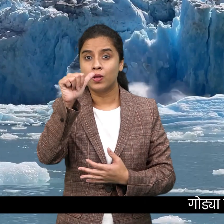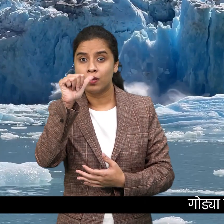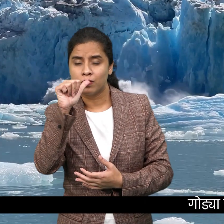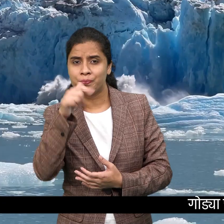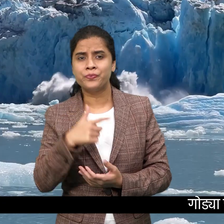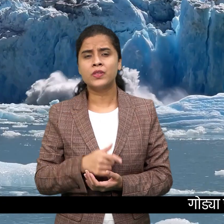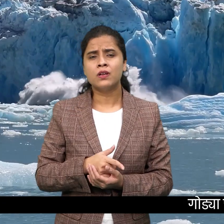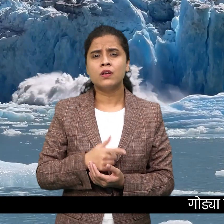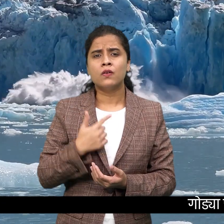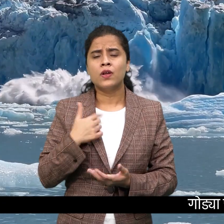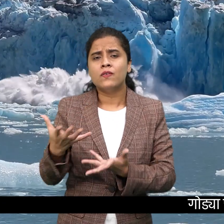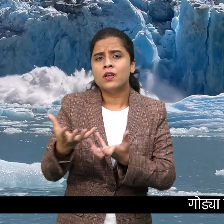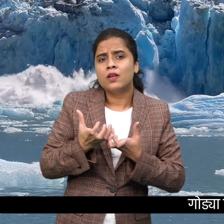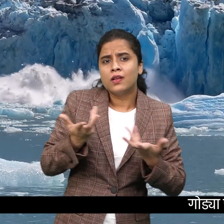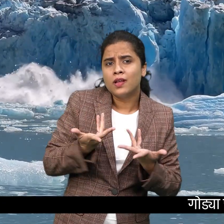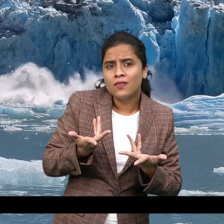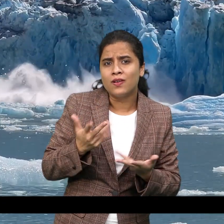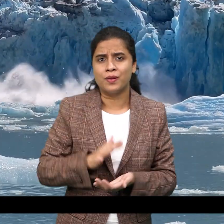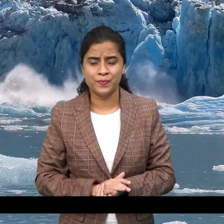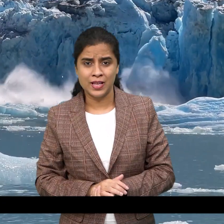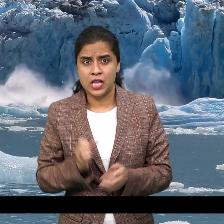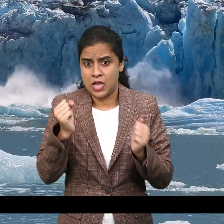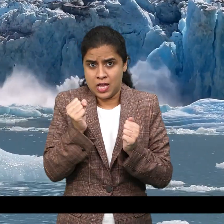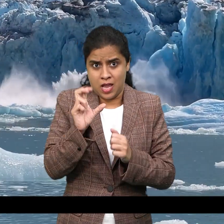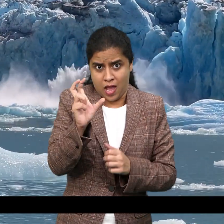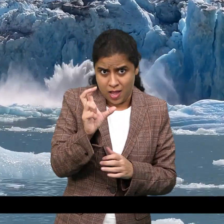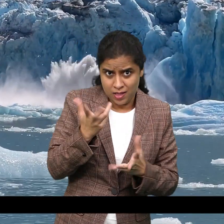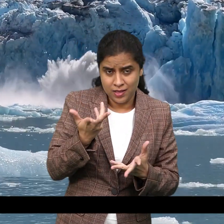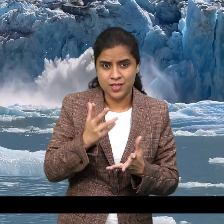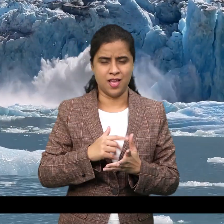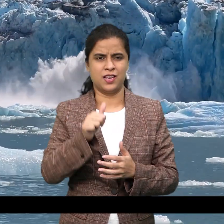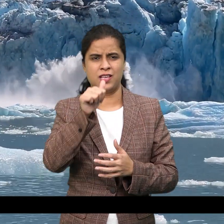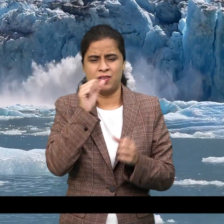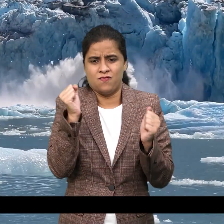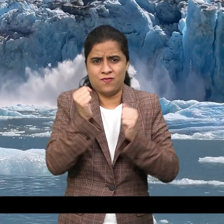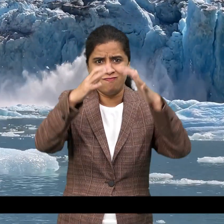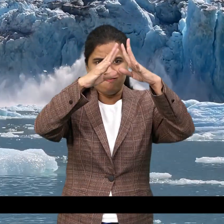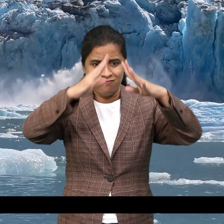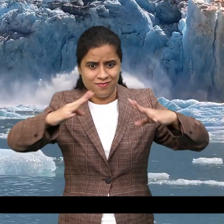गोड्या पाण्याचे स्रोत बर्फ, हिमनद्या,